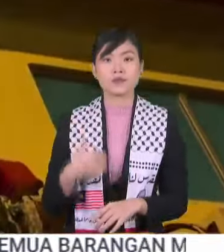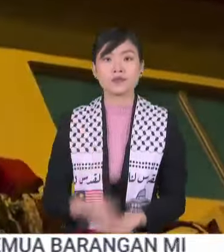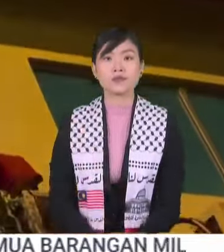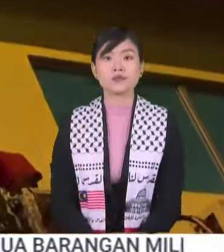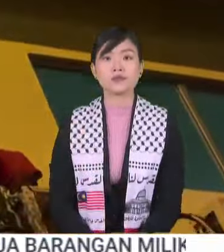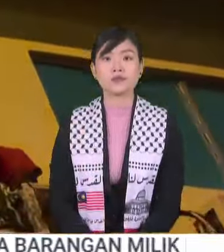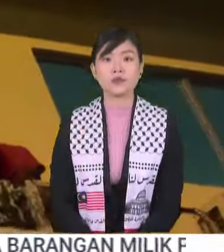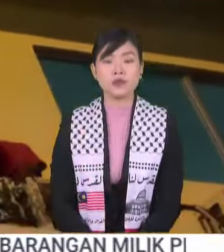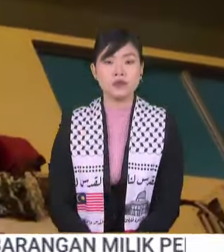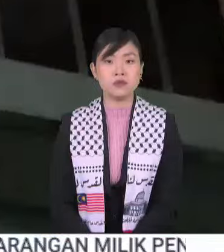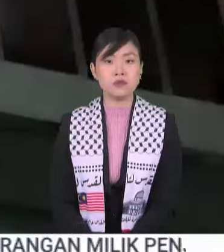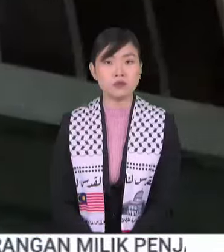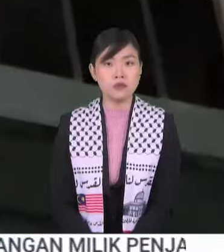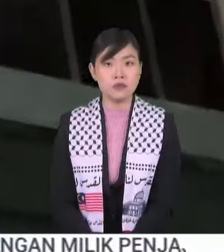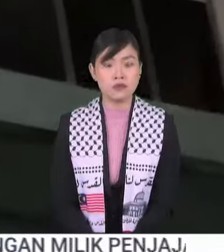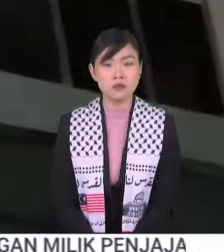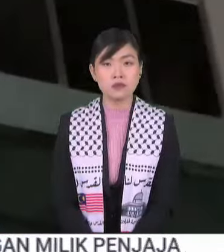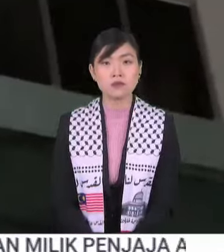siasatan